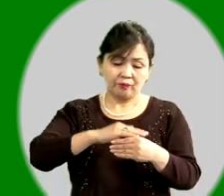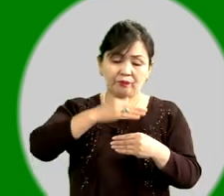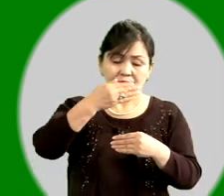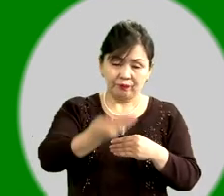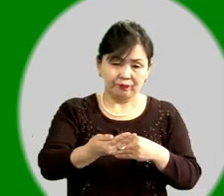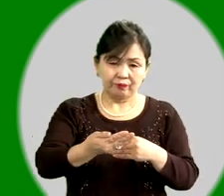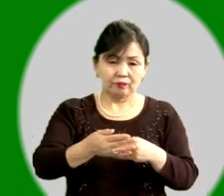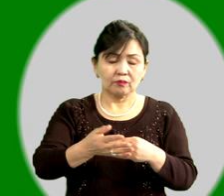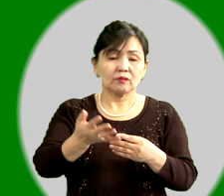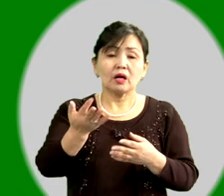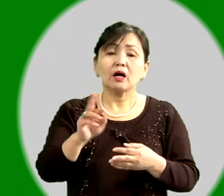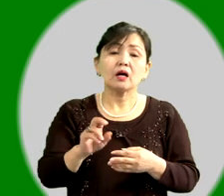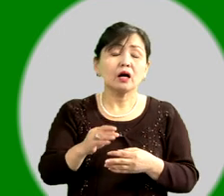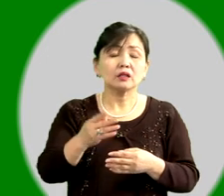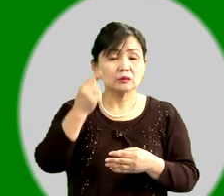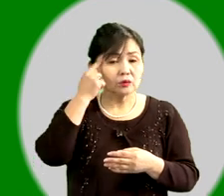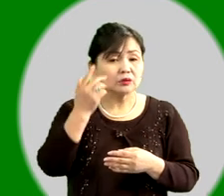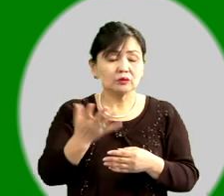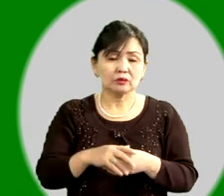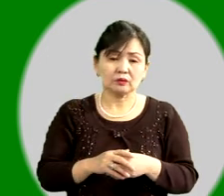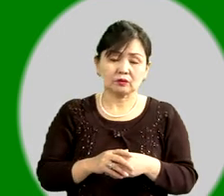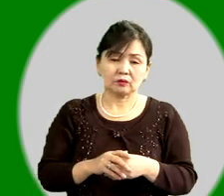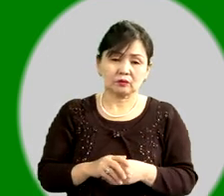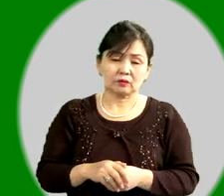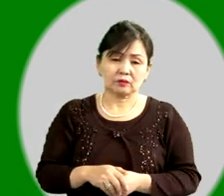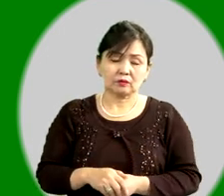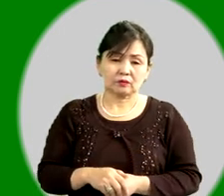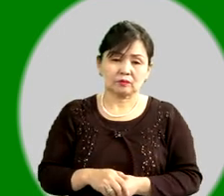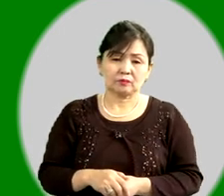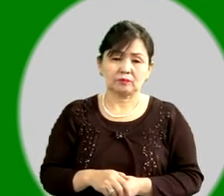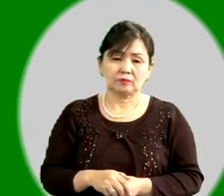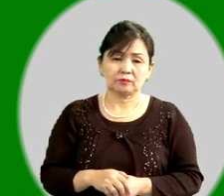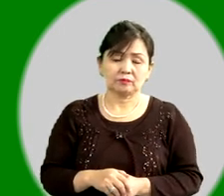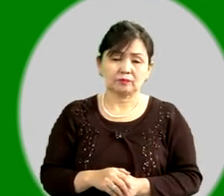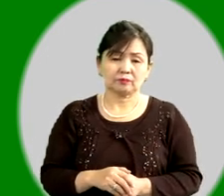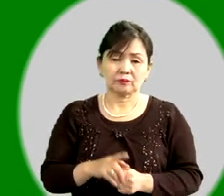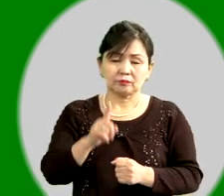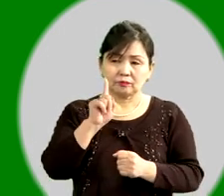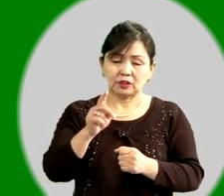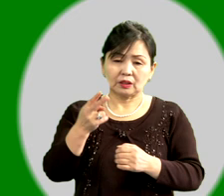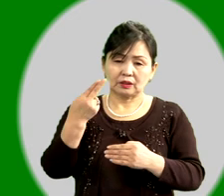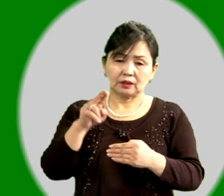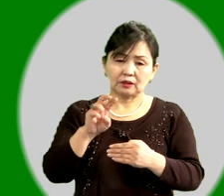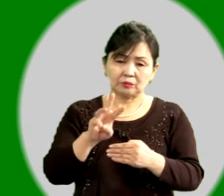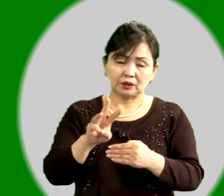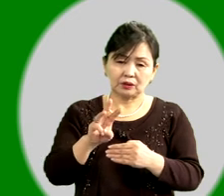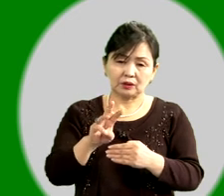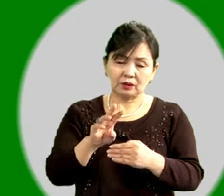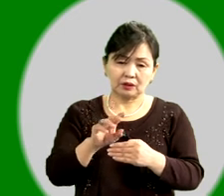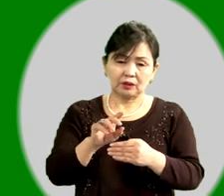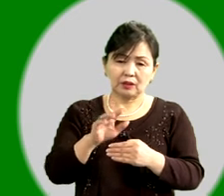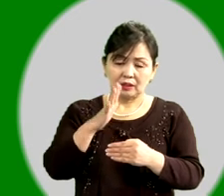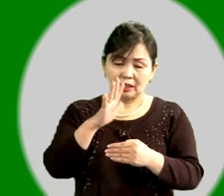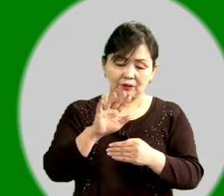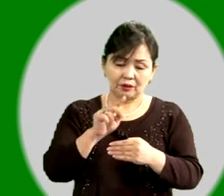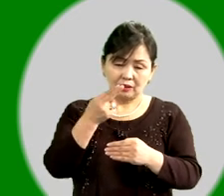бүгдээрээ 1 дециметр квадратыг энэ кубын талс дээр өрий. За, урт болон өргөний